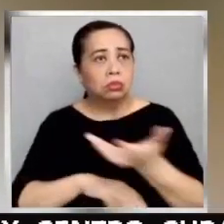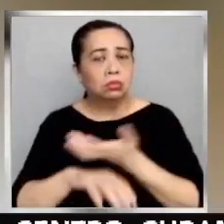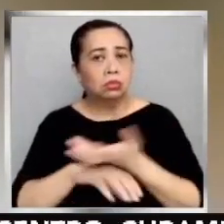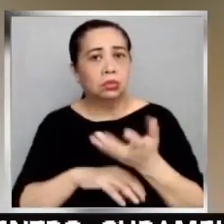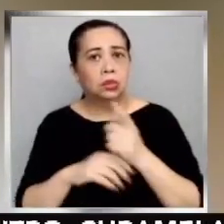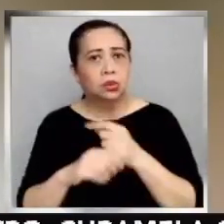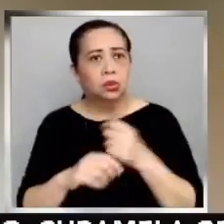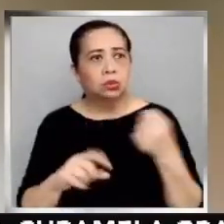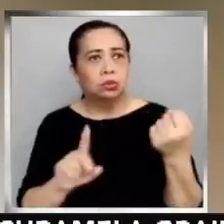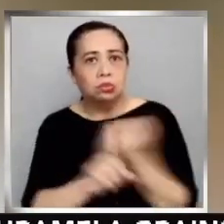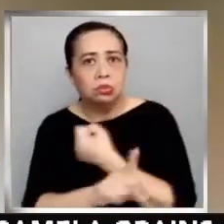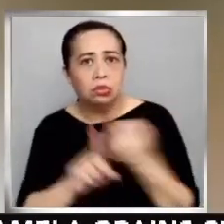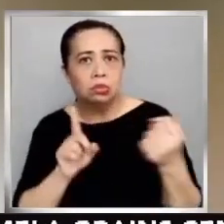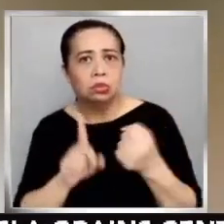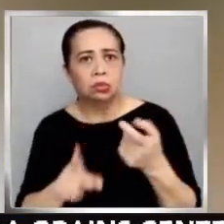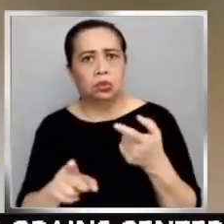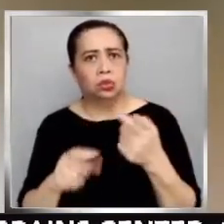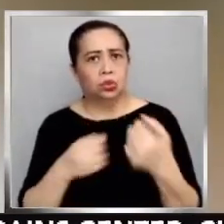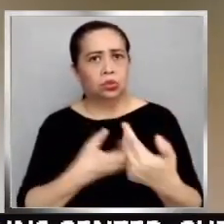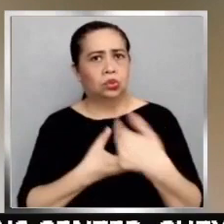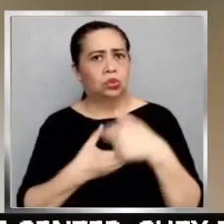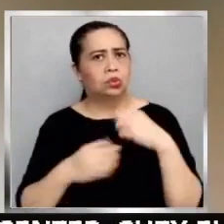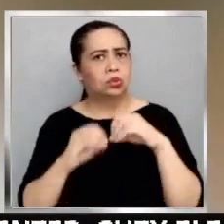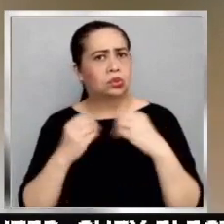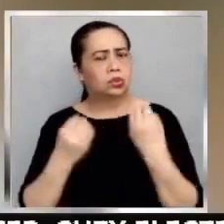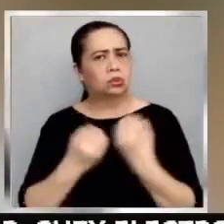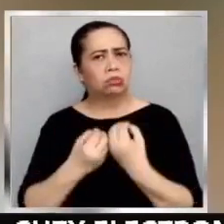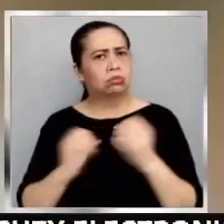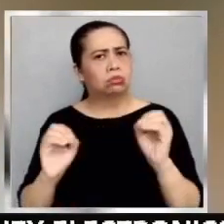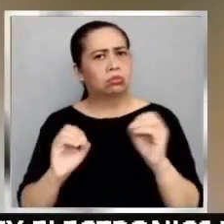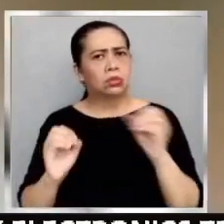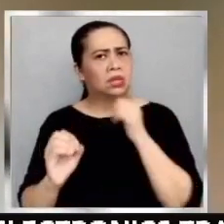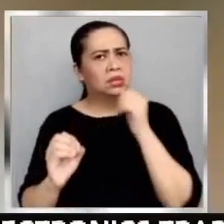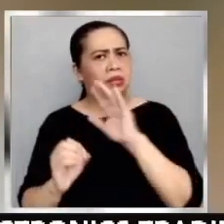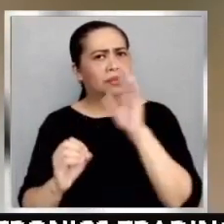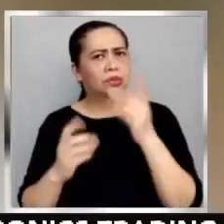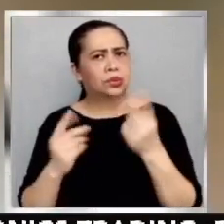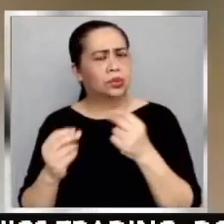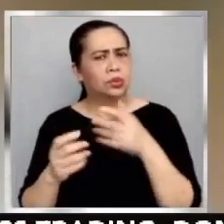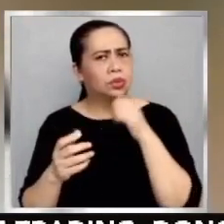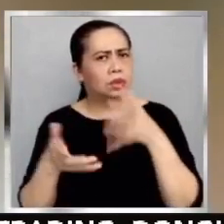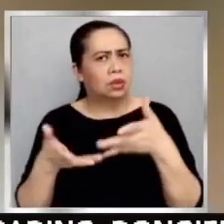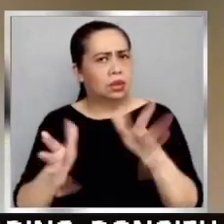pananakit ng kapwa para makasali sa aming organization, ay hindi talaga namin ito tinotolerate.